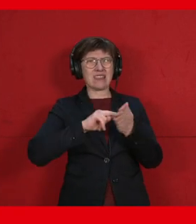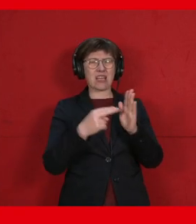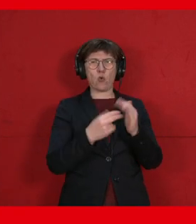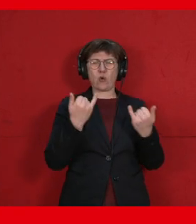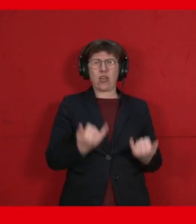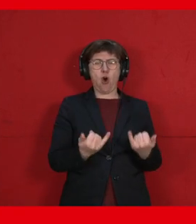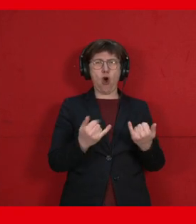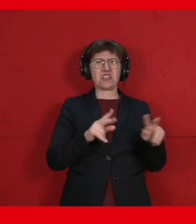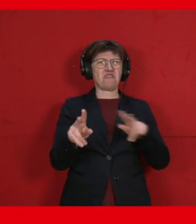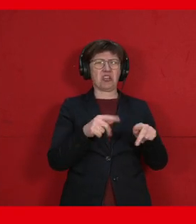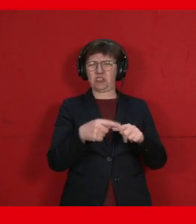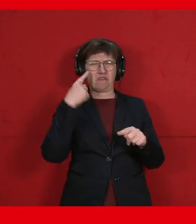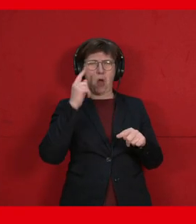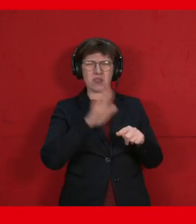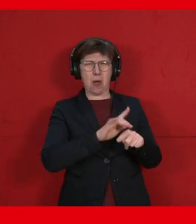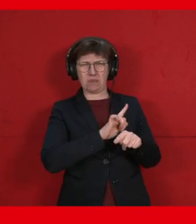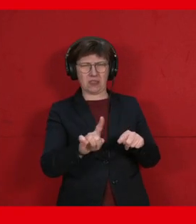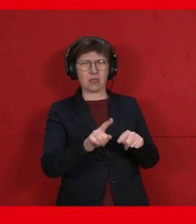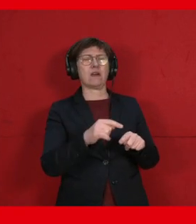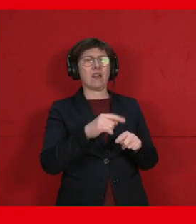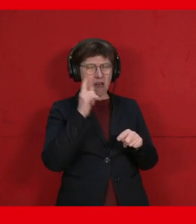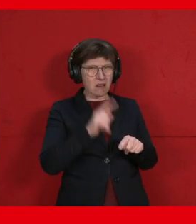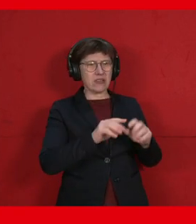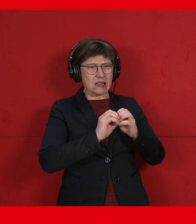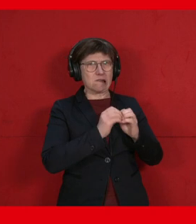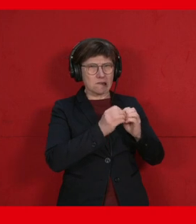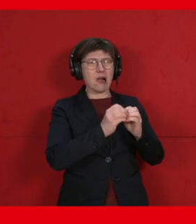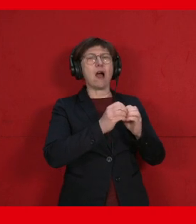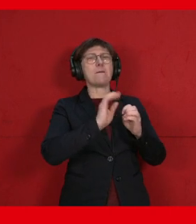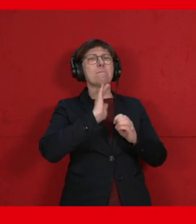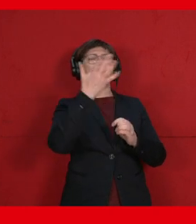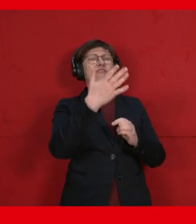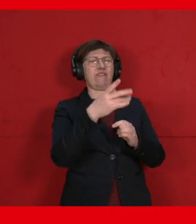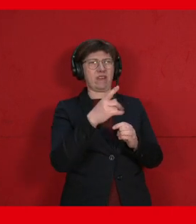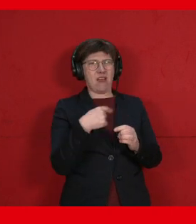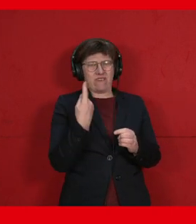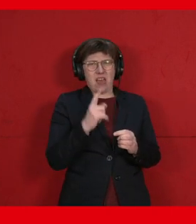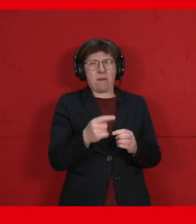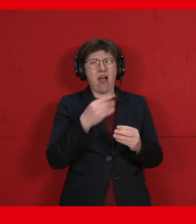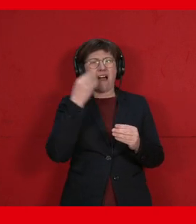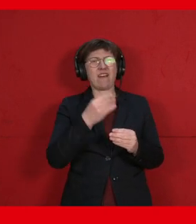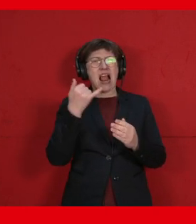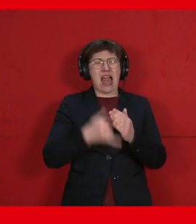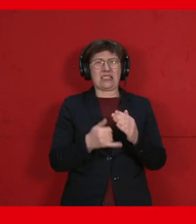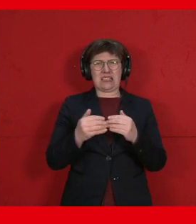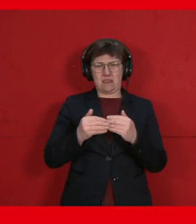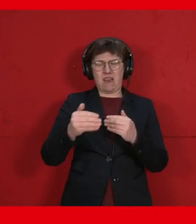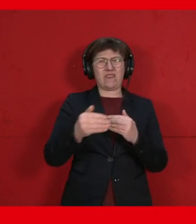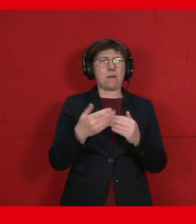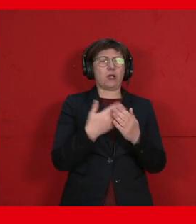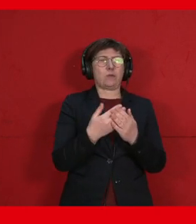die heute nicht wirtschaftlich sind, eben dran zu bleiben und die wirklich wirtschaftlich zu machen. Und wir kaprizieren uns immer so gerne auf die letzte Meile bei